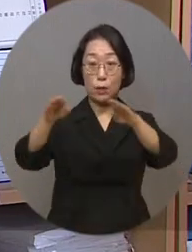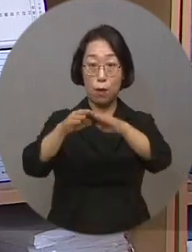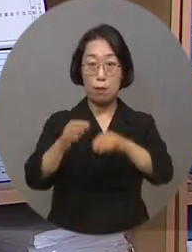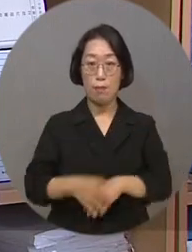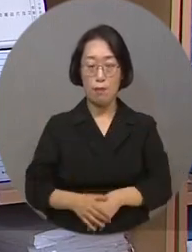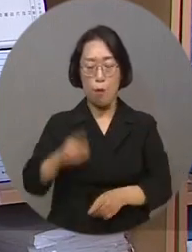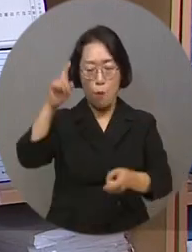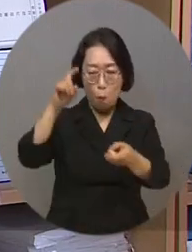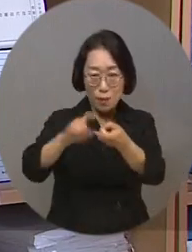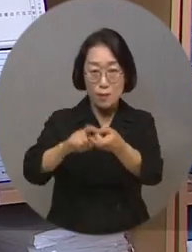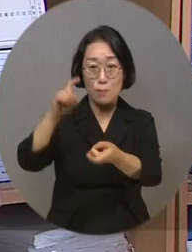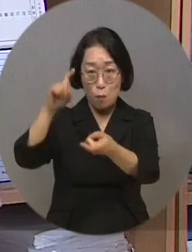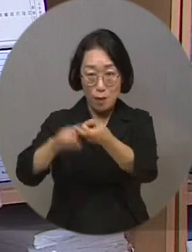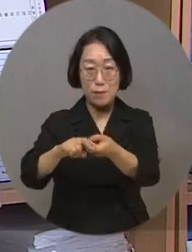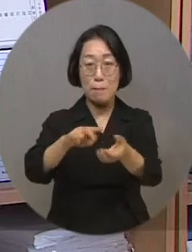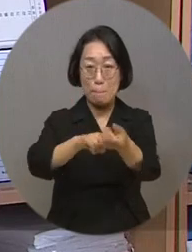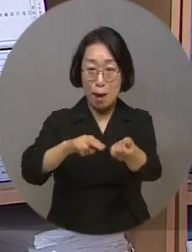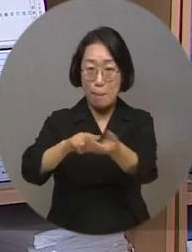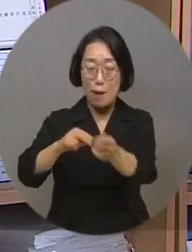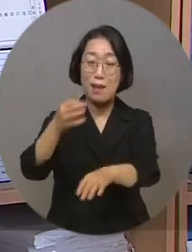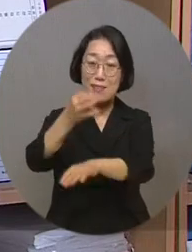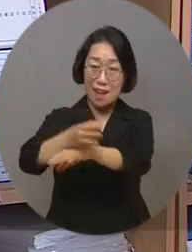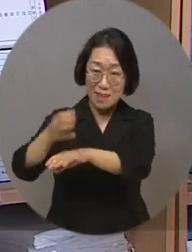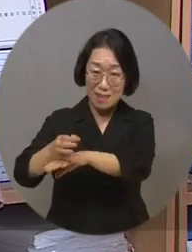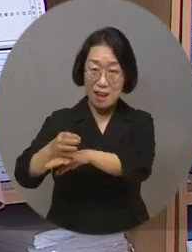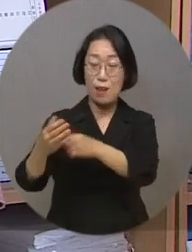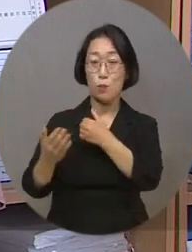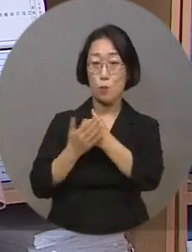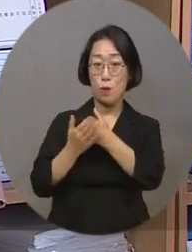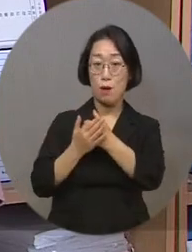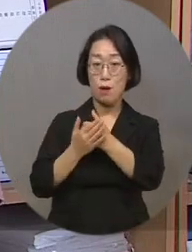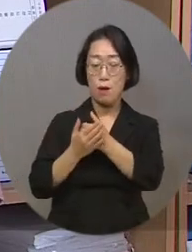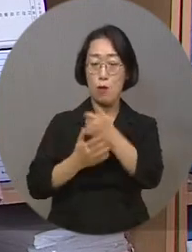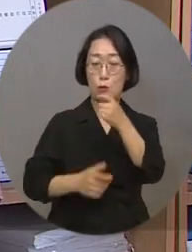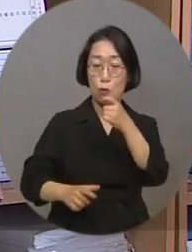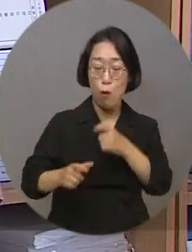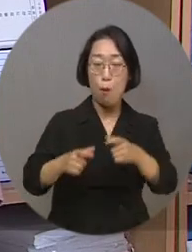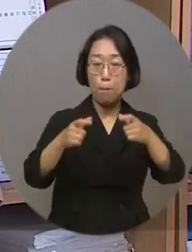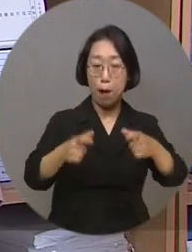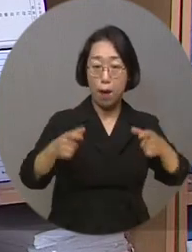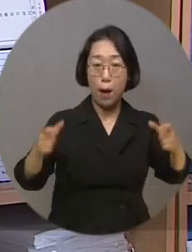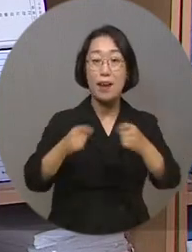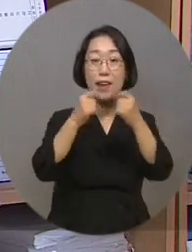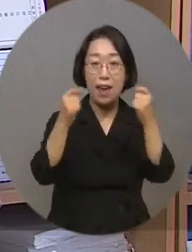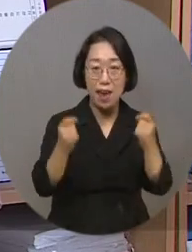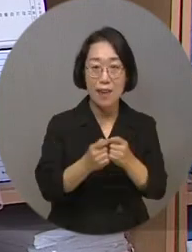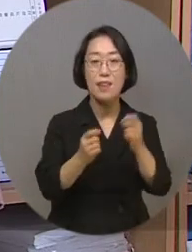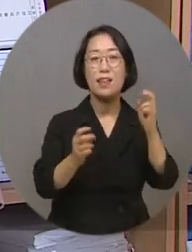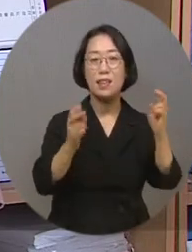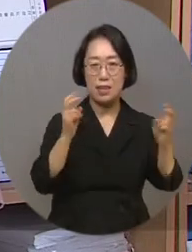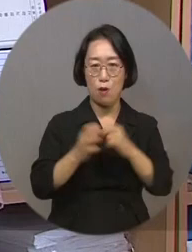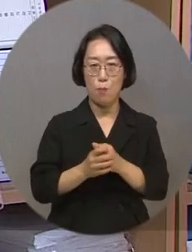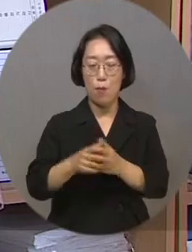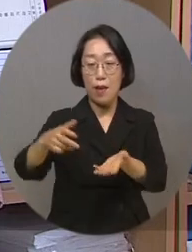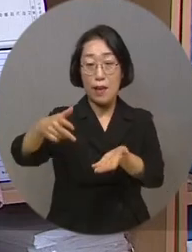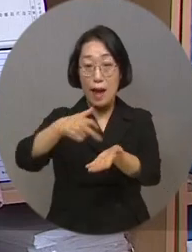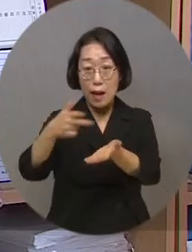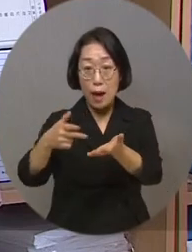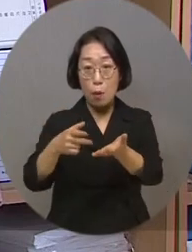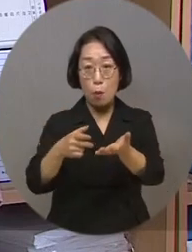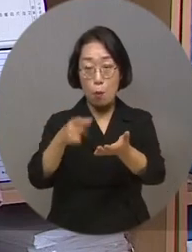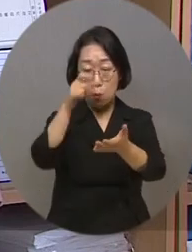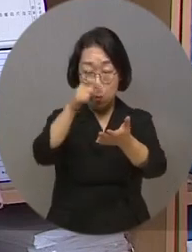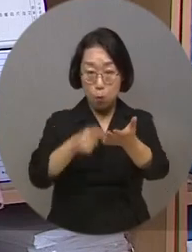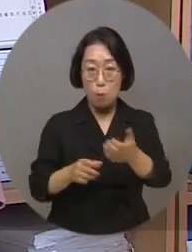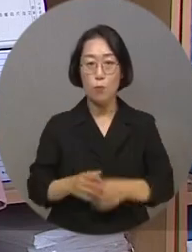많은 관심을 갖고 제품을 판매해 주셨지만 점차적으로 민간 기업에도 많이 저희도 이제 카카오 채널이라든가